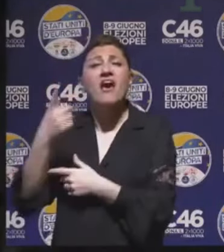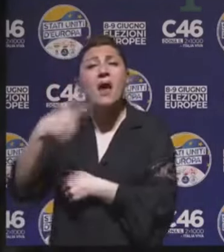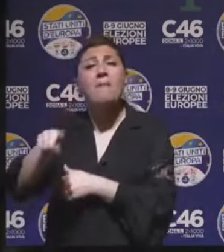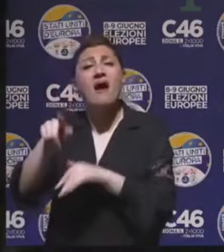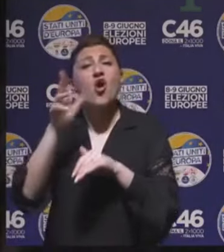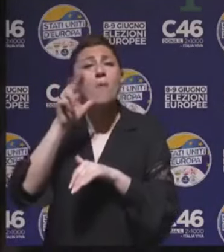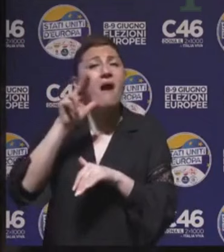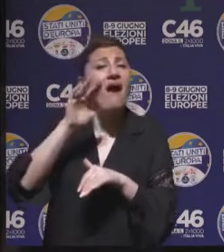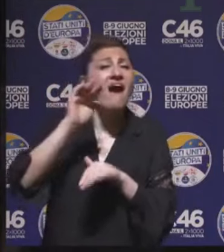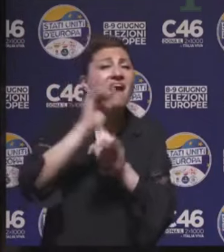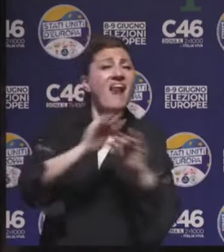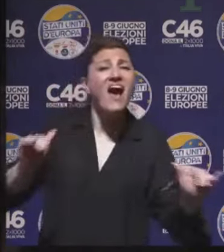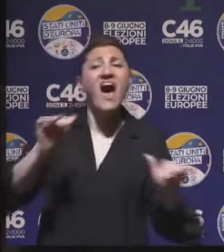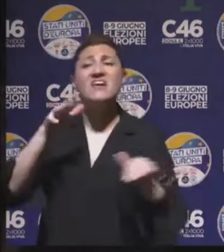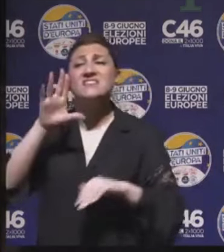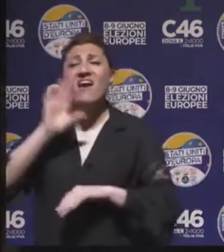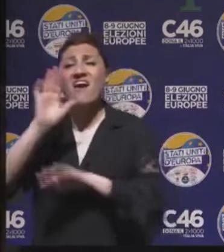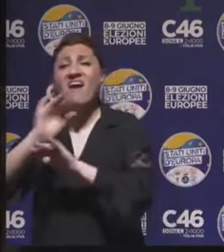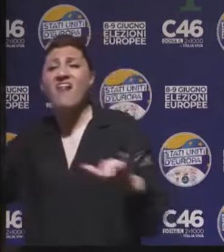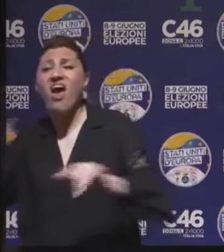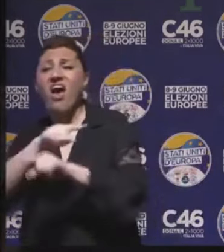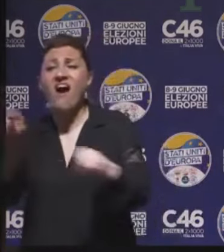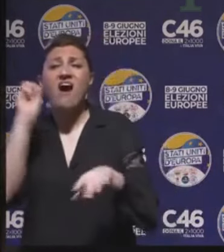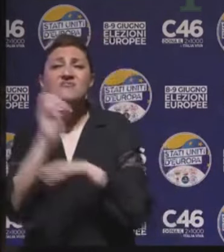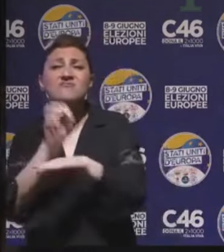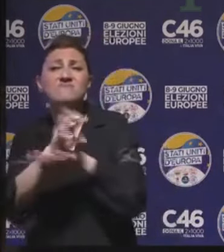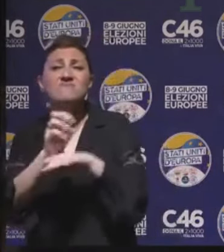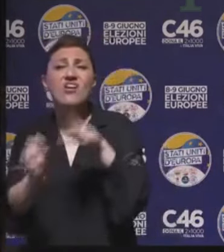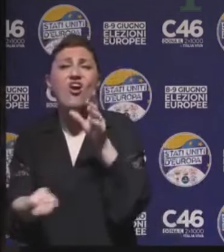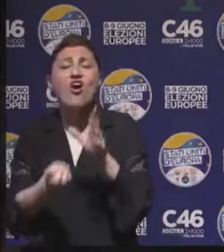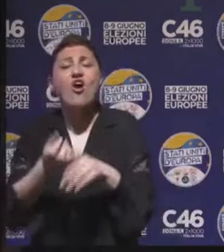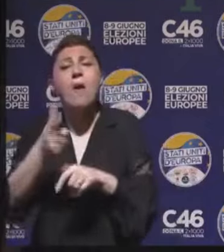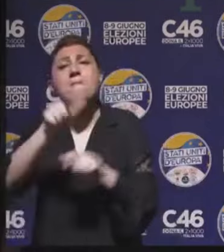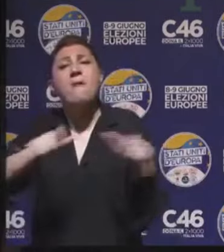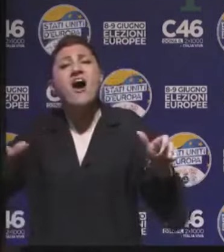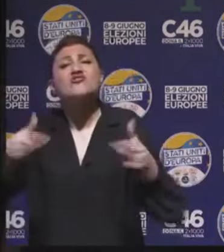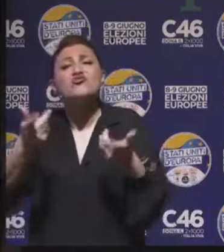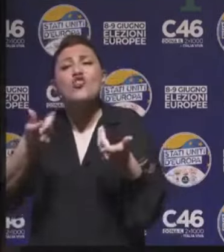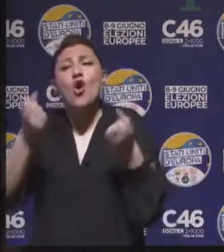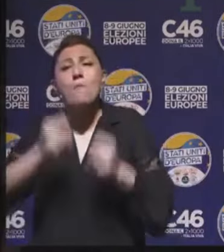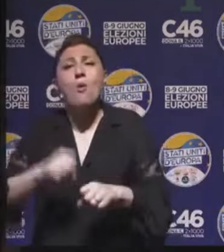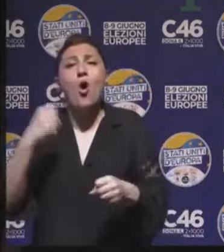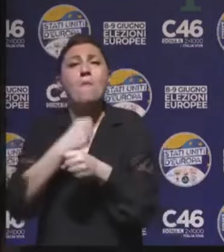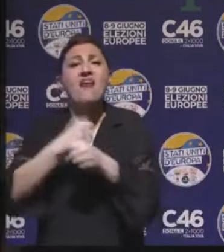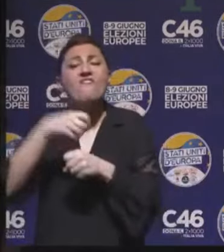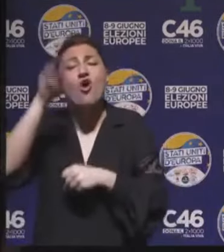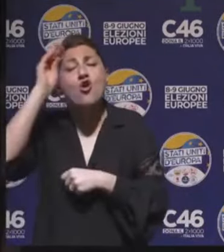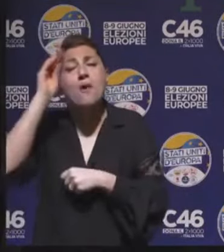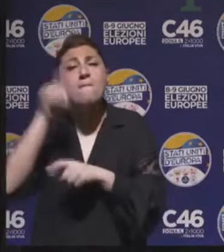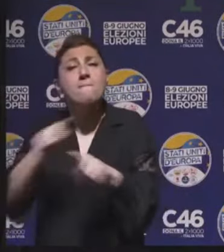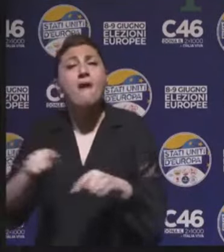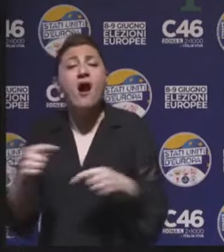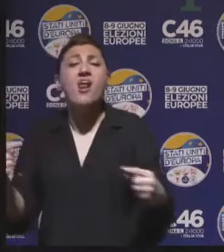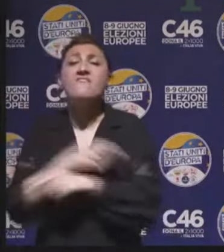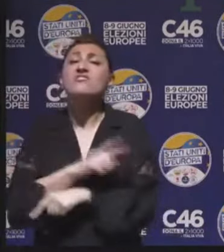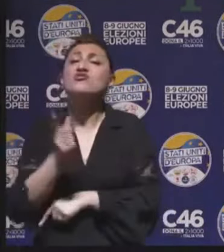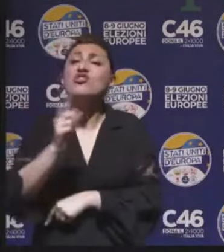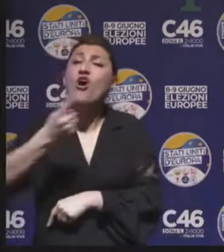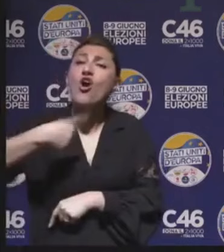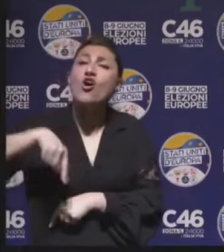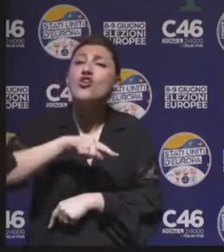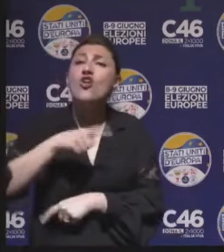risposta al mondo che chiede del personale formato No noi stiamo mettendo nel silenzio dei